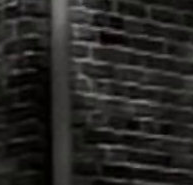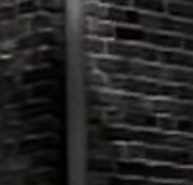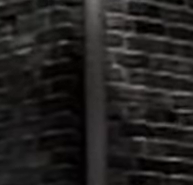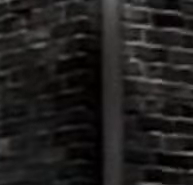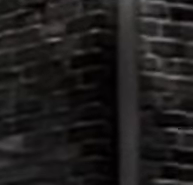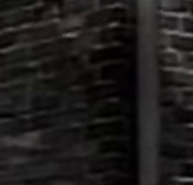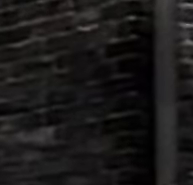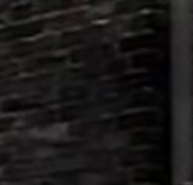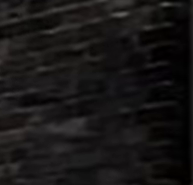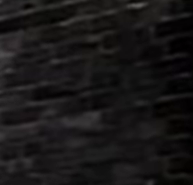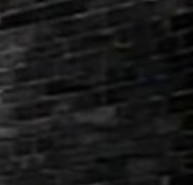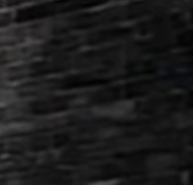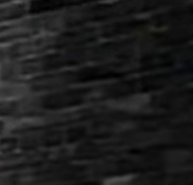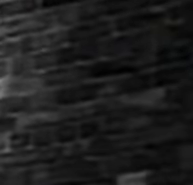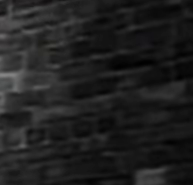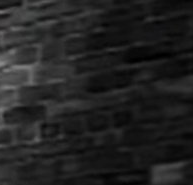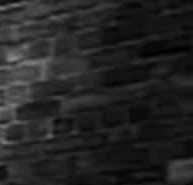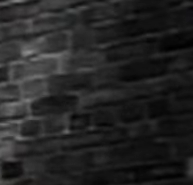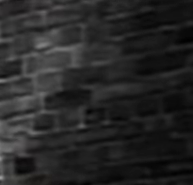verhaftet ihn.